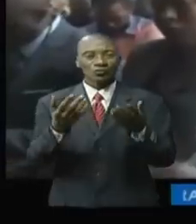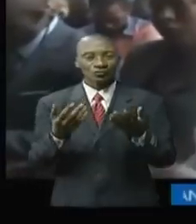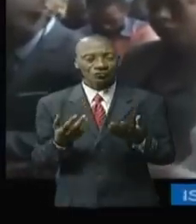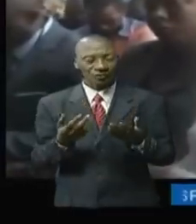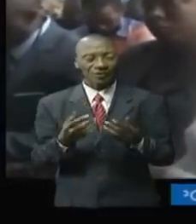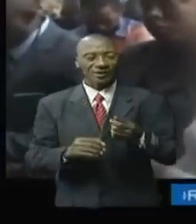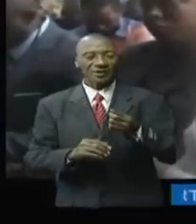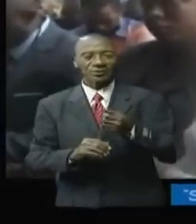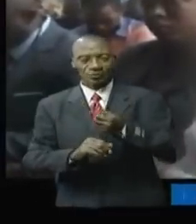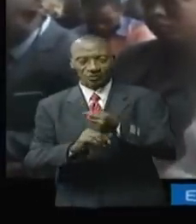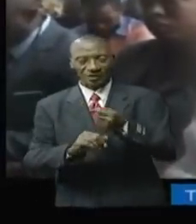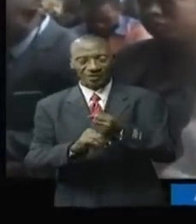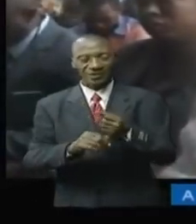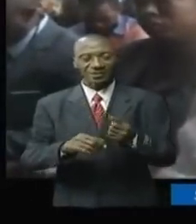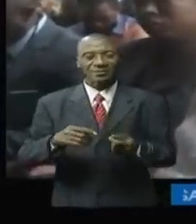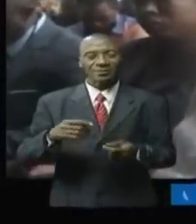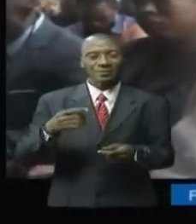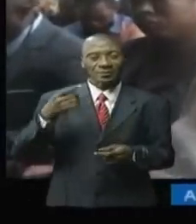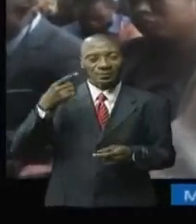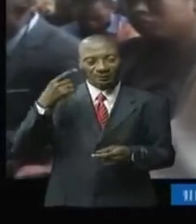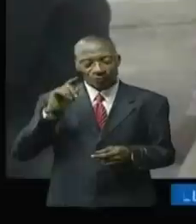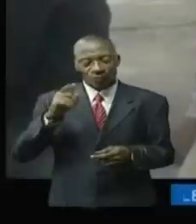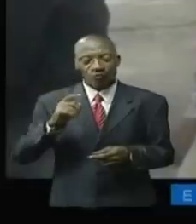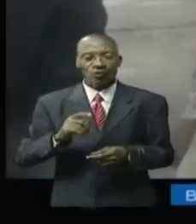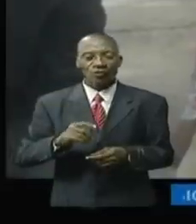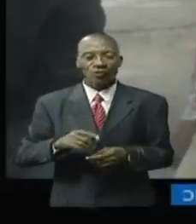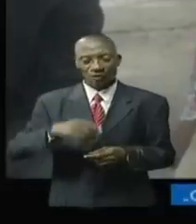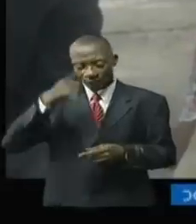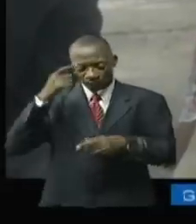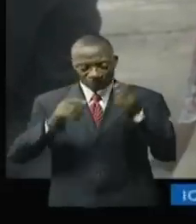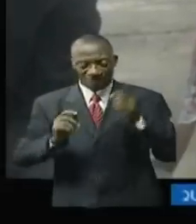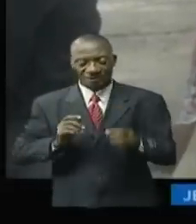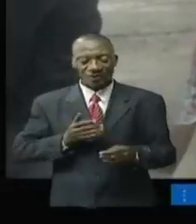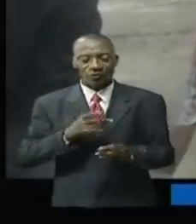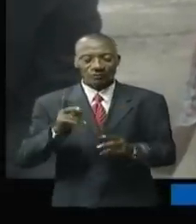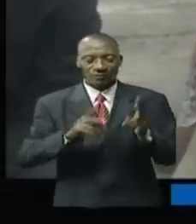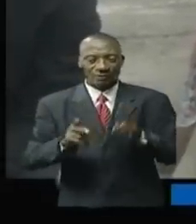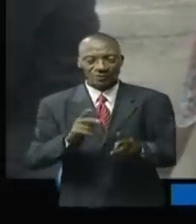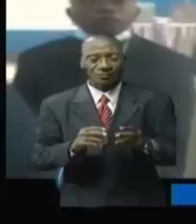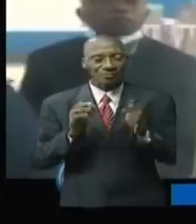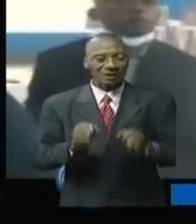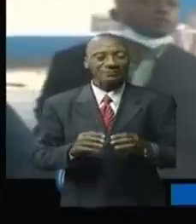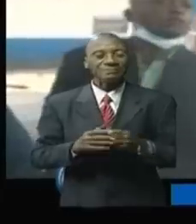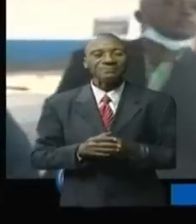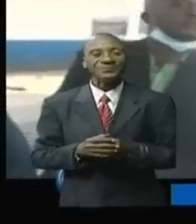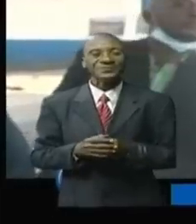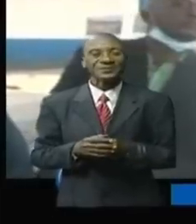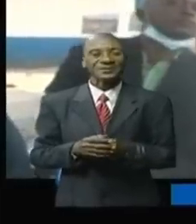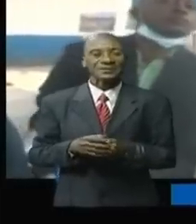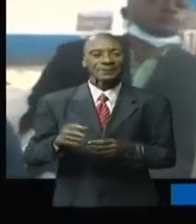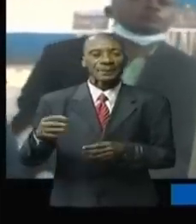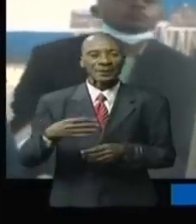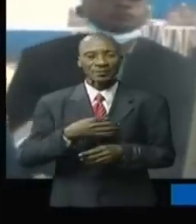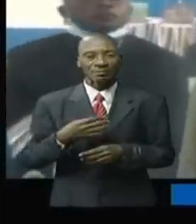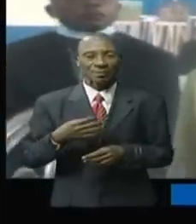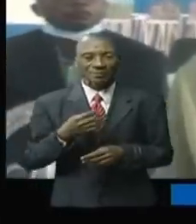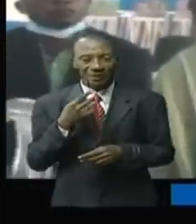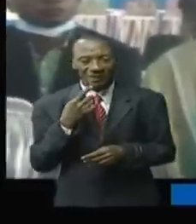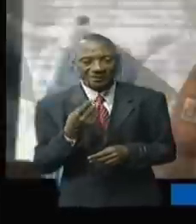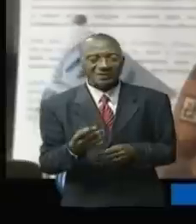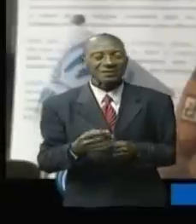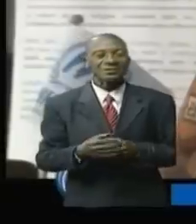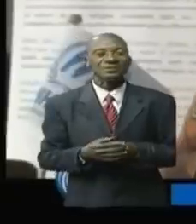peut plus continuer, ça ne peut plus durer. Cependant, je n'ai pas, moi, comme HCR, les